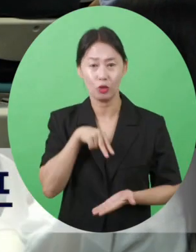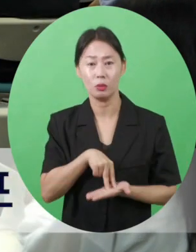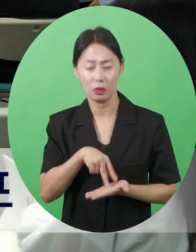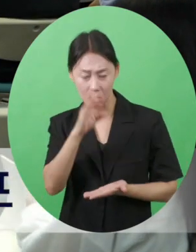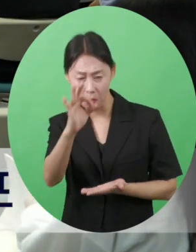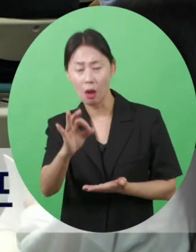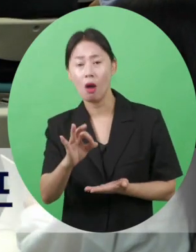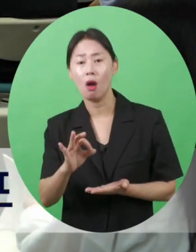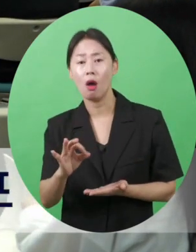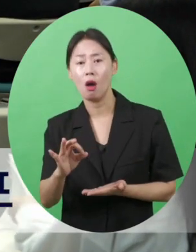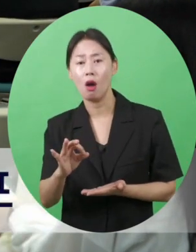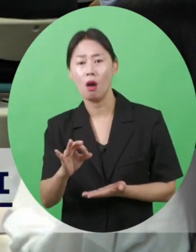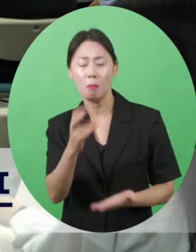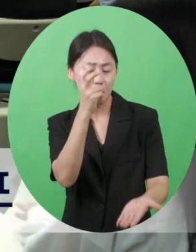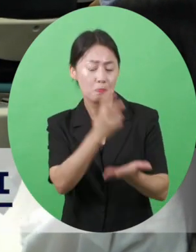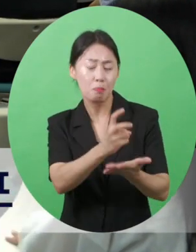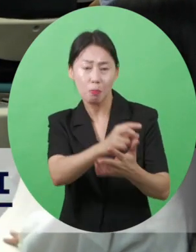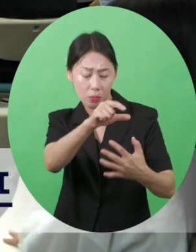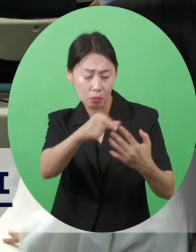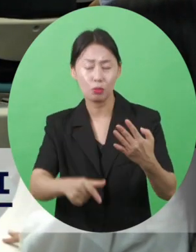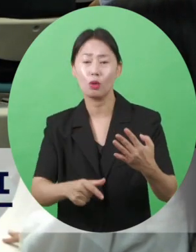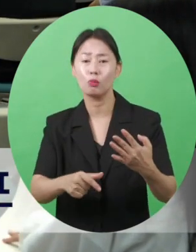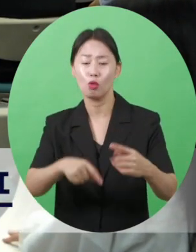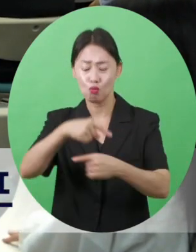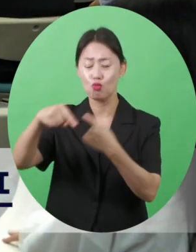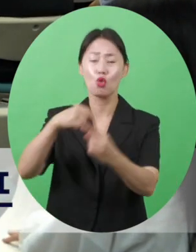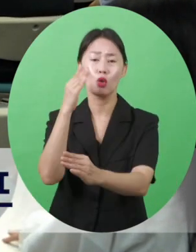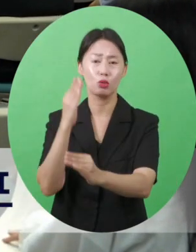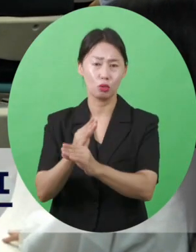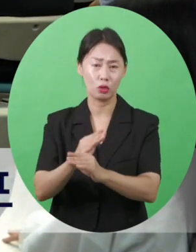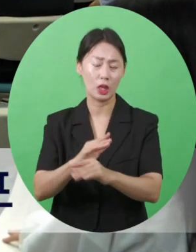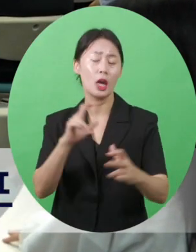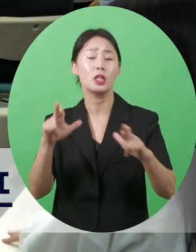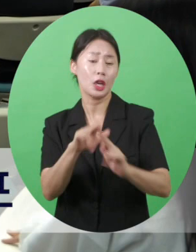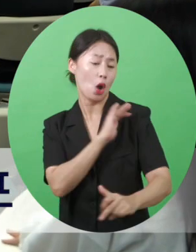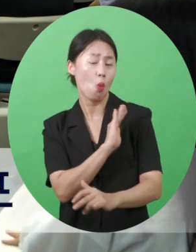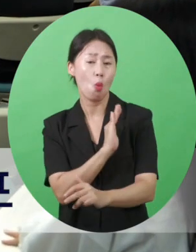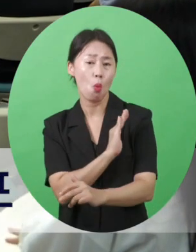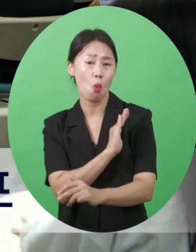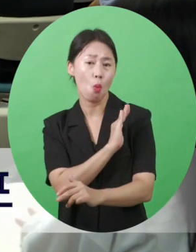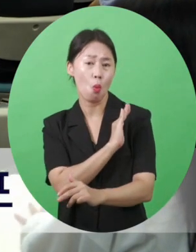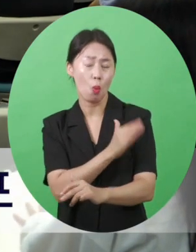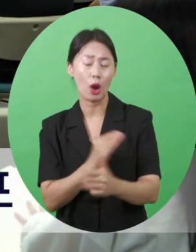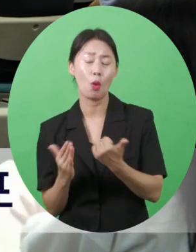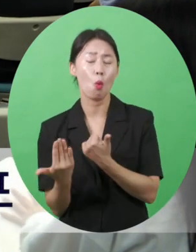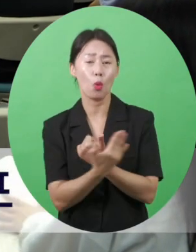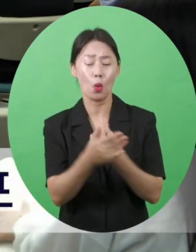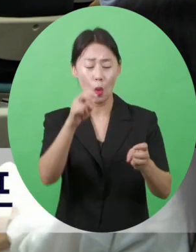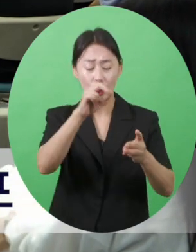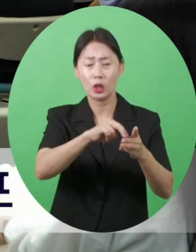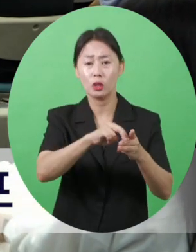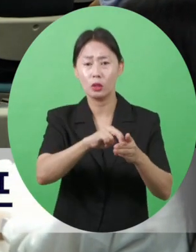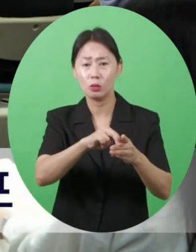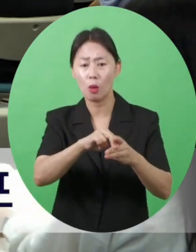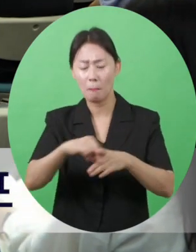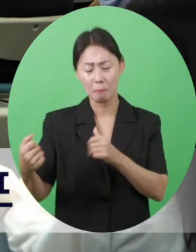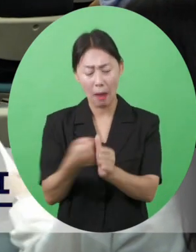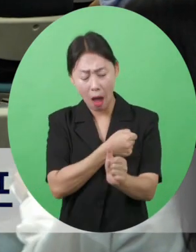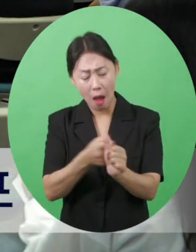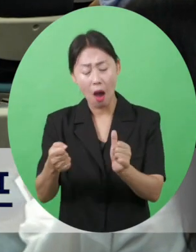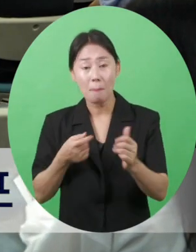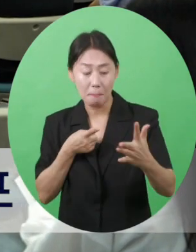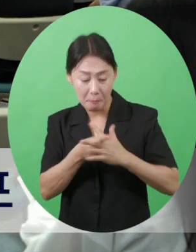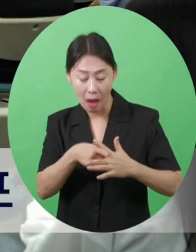어쨌든 뭐 여러 가지 제도들을 운영을 하고 있는데 옹호기관 같은 경우도 학대가 드러나는 상황에서 종합계획이 그렇습니다.